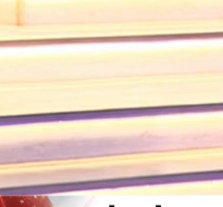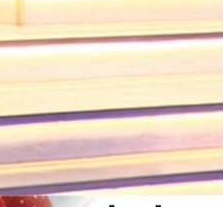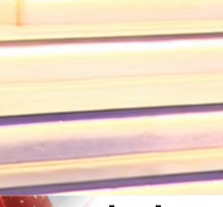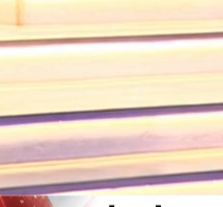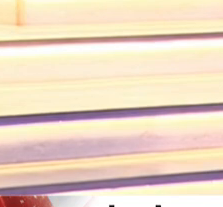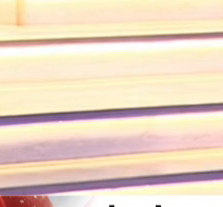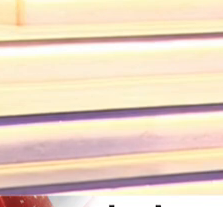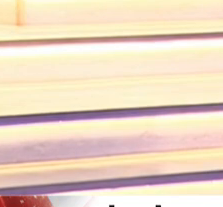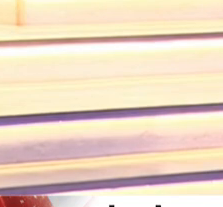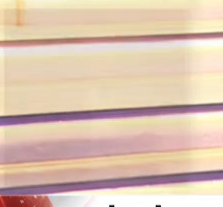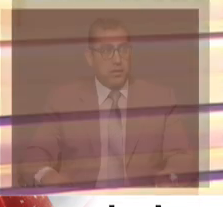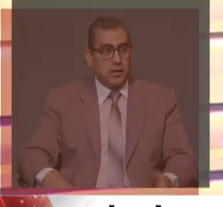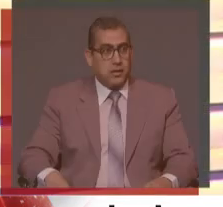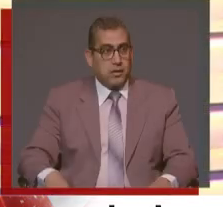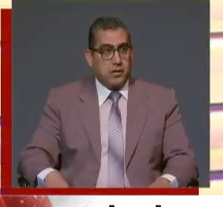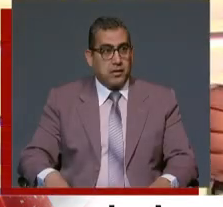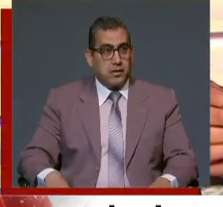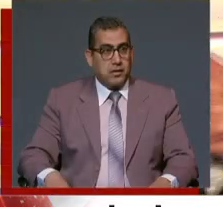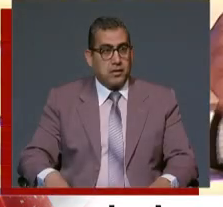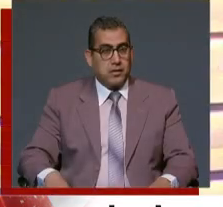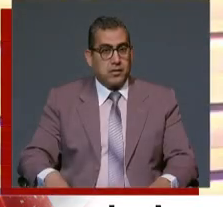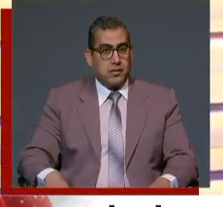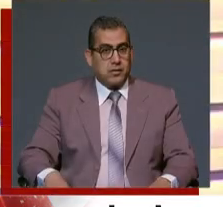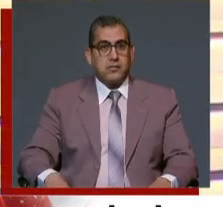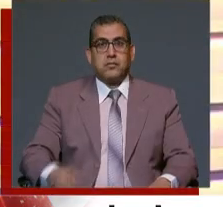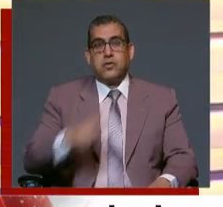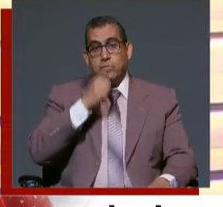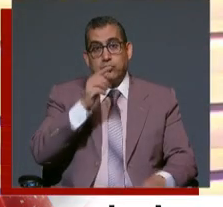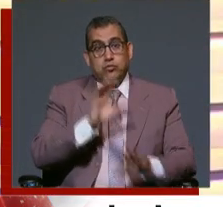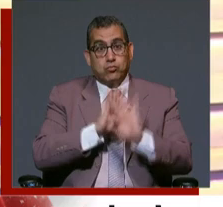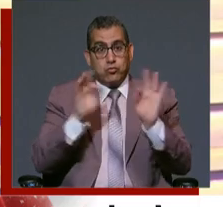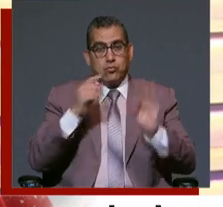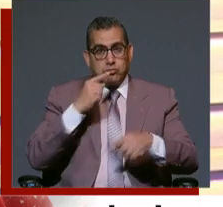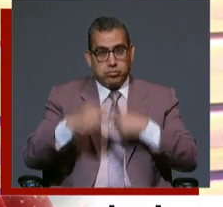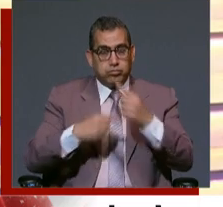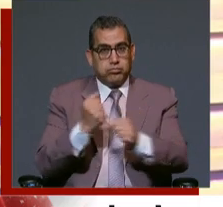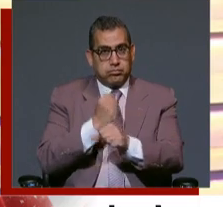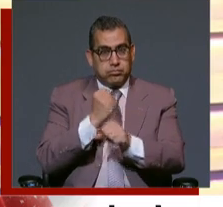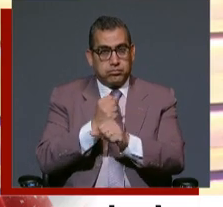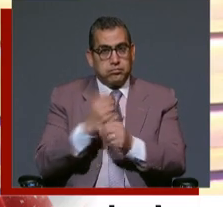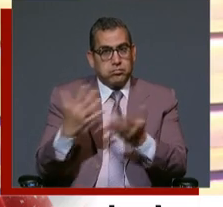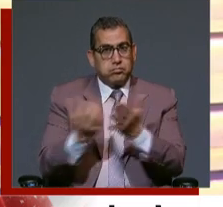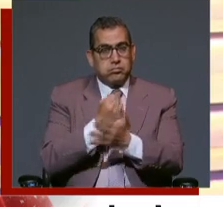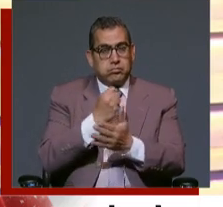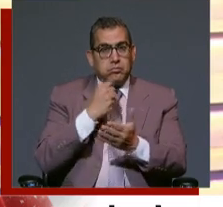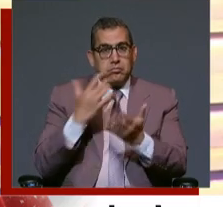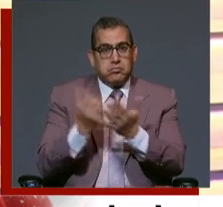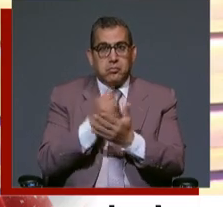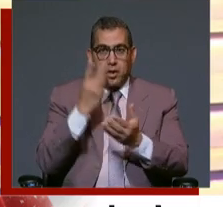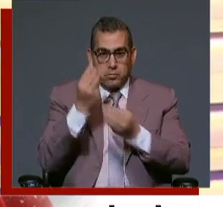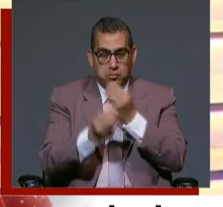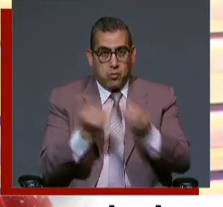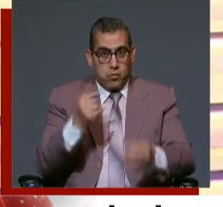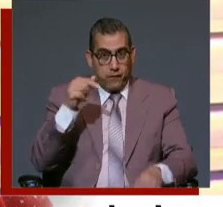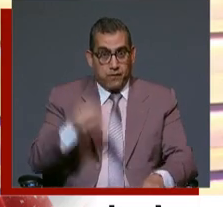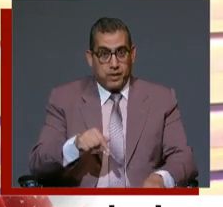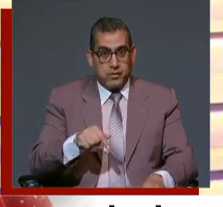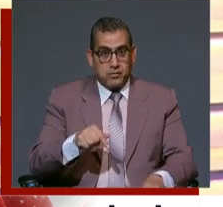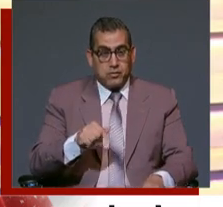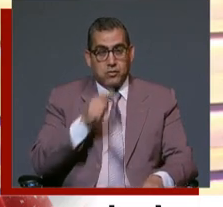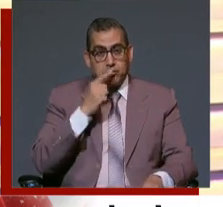المشكلات والظلم وويلات الاستعمار على وويلات استغلال الثروات الطبيعية، وهذا